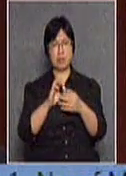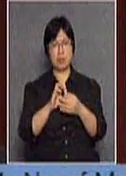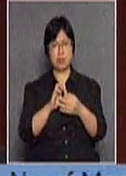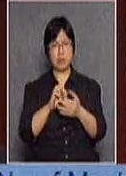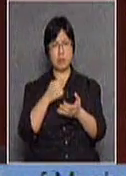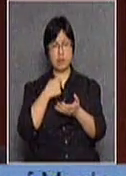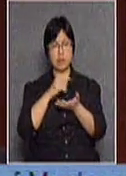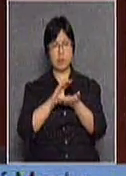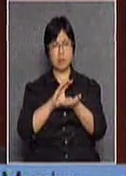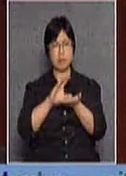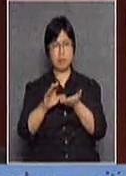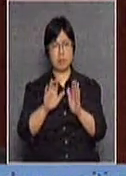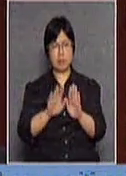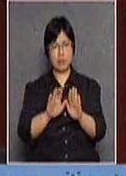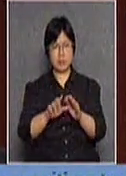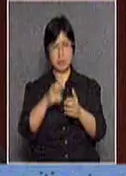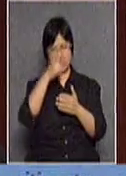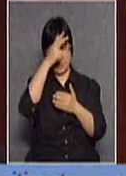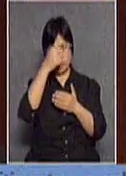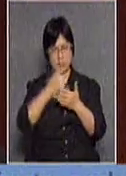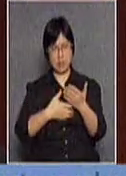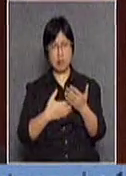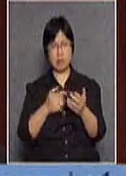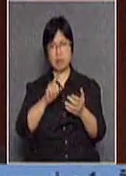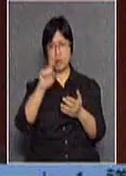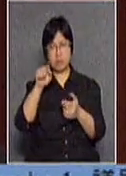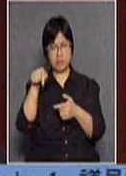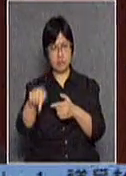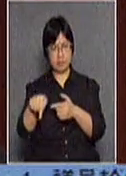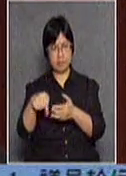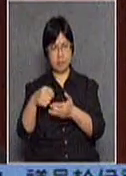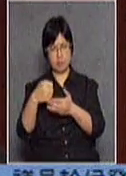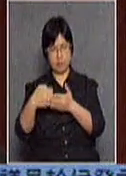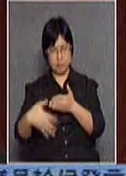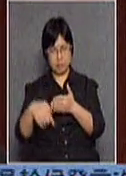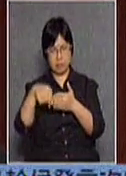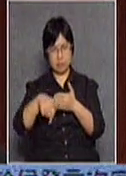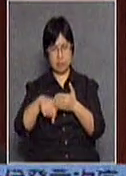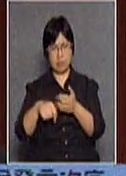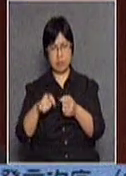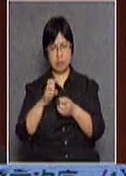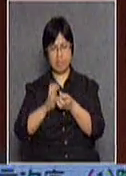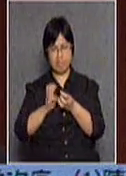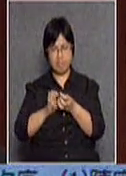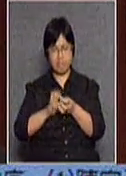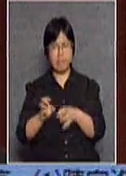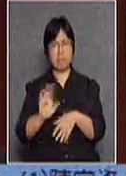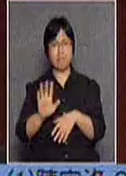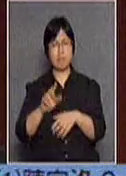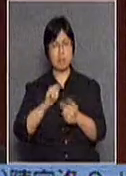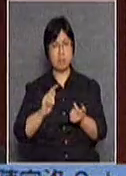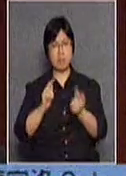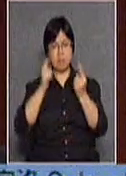要撥款服務的政策，而非任何子目或分目的詳情。所以大家辯論的時候